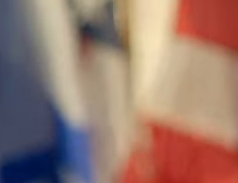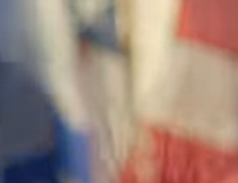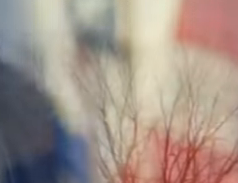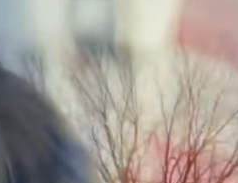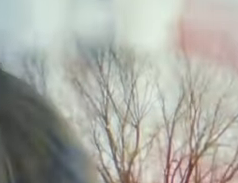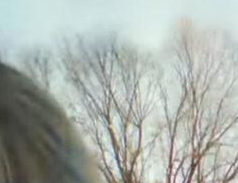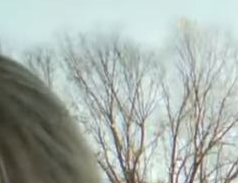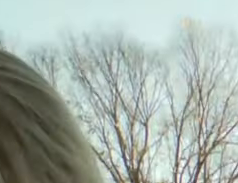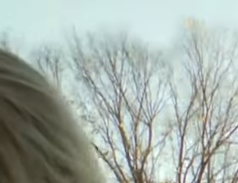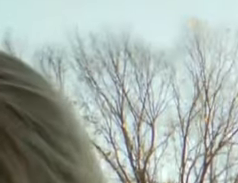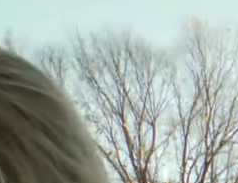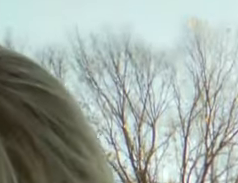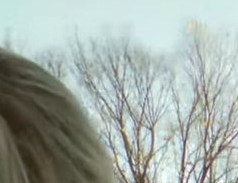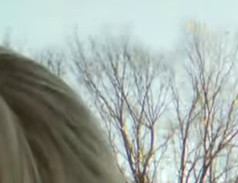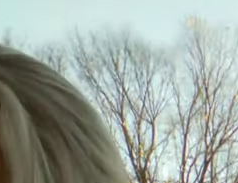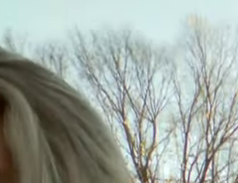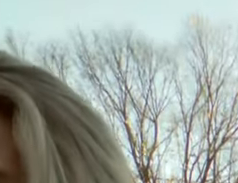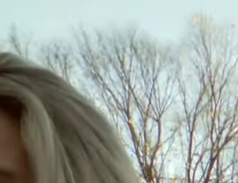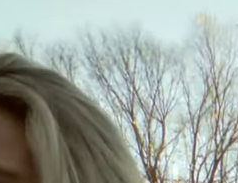אדוני אלוהינו,